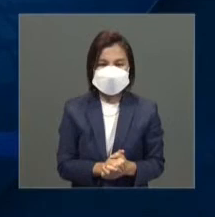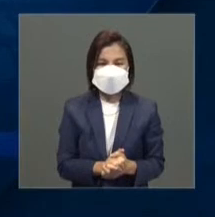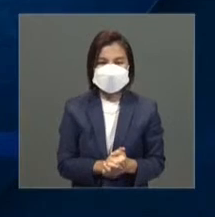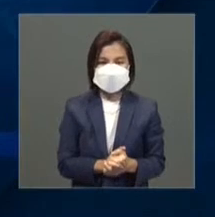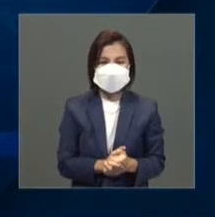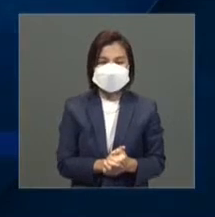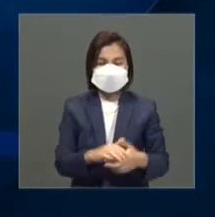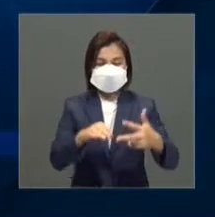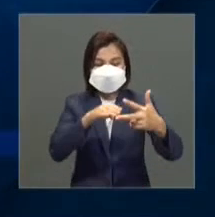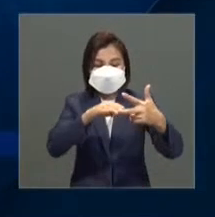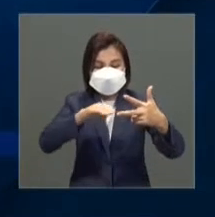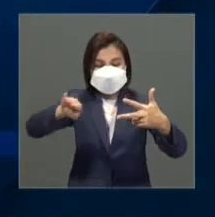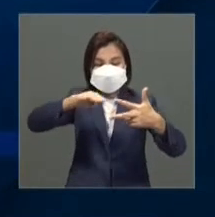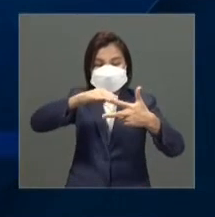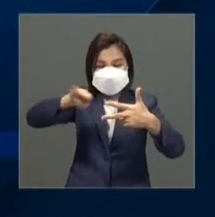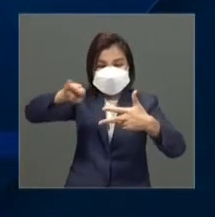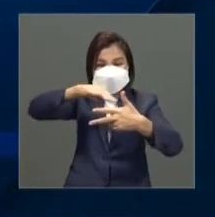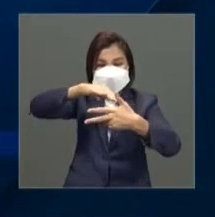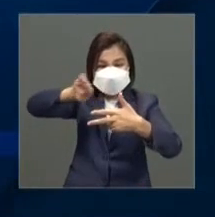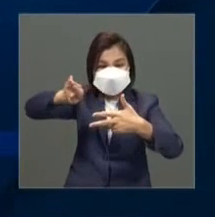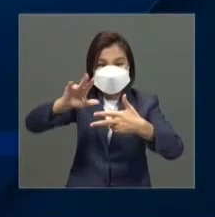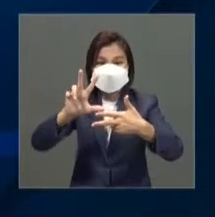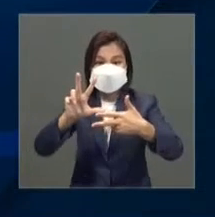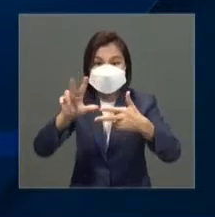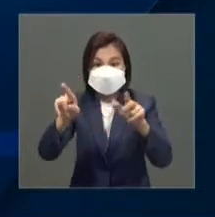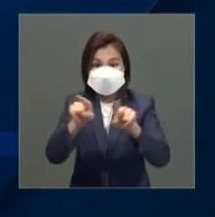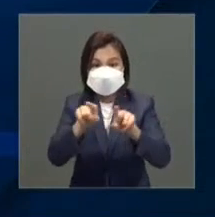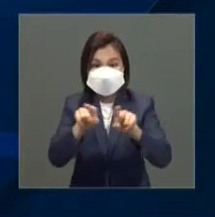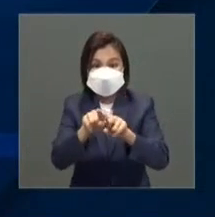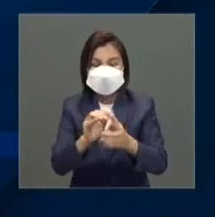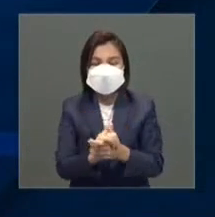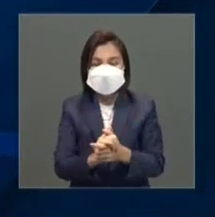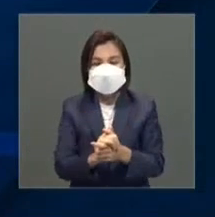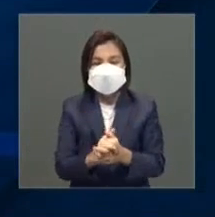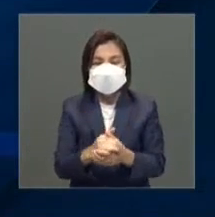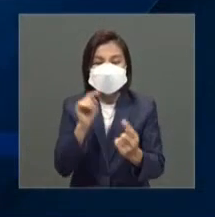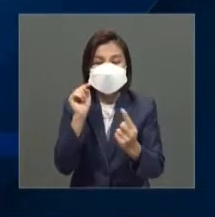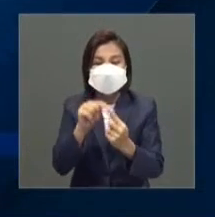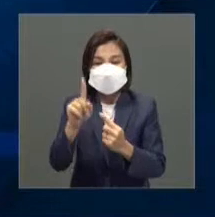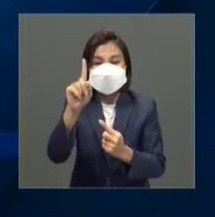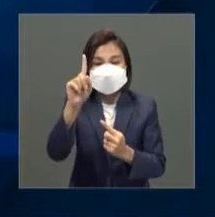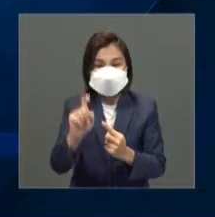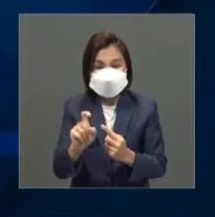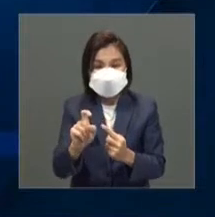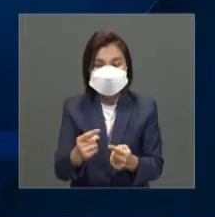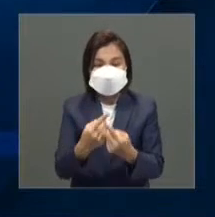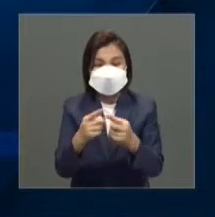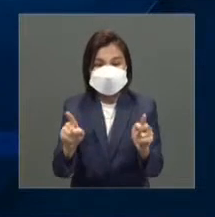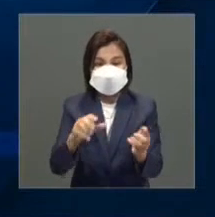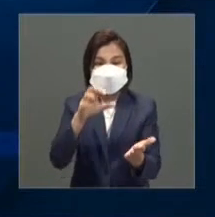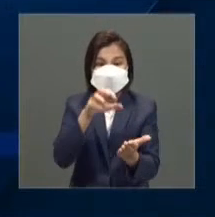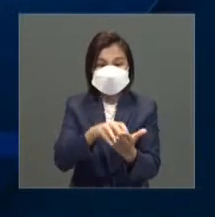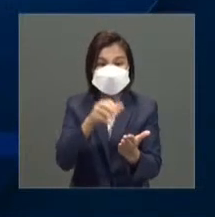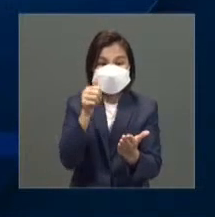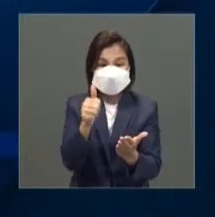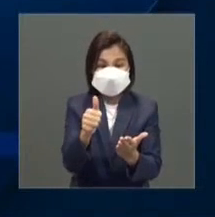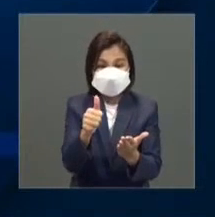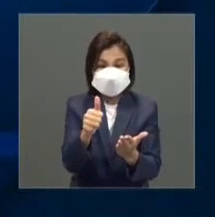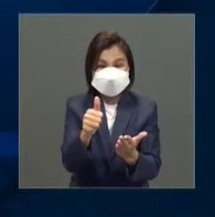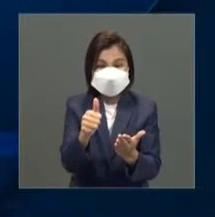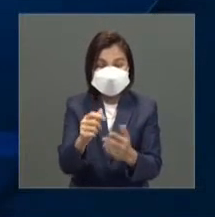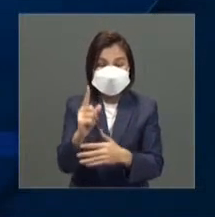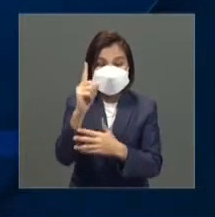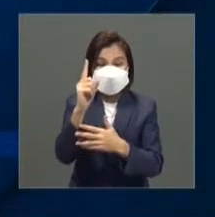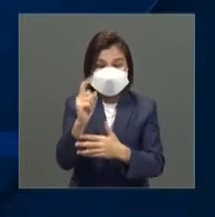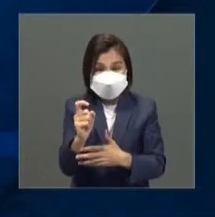ป็น3เส้นเหมือนกันครับอันนี้คือเสียชีวิตก็เราก็ไม่อยากจะเห็นภาพนี้แต่โชคดีนะครับว่าสถานการณ์ปัจจุบันเนี่ยนะครับ